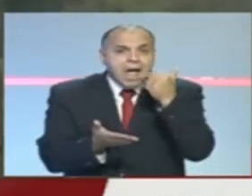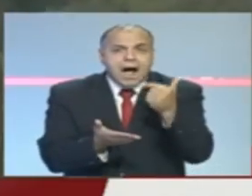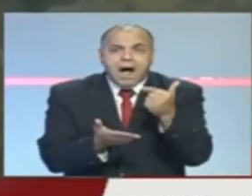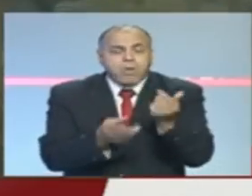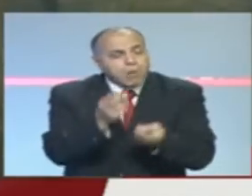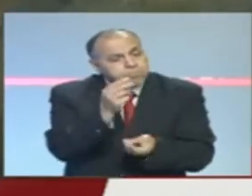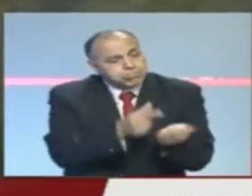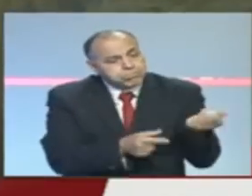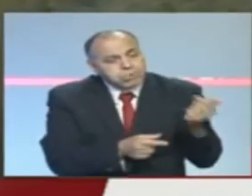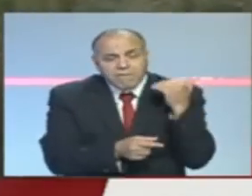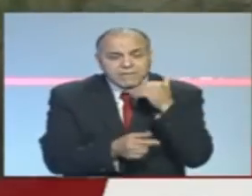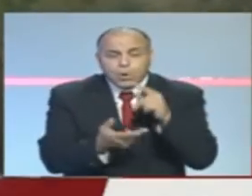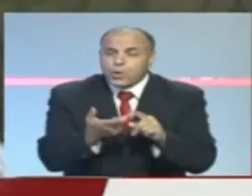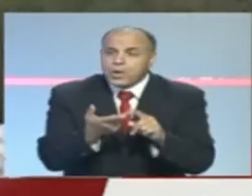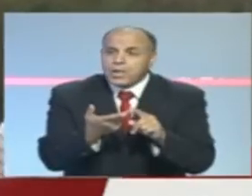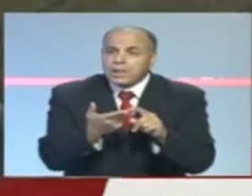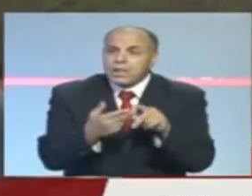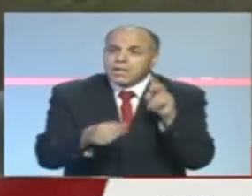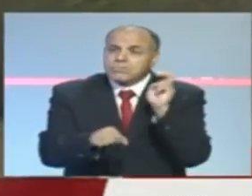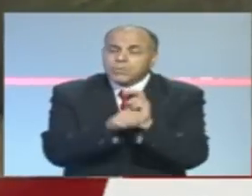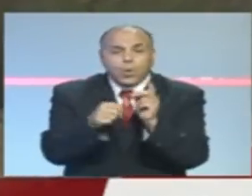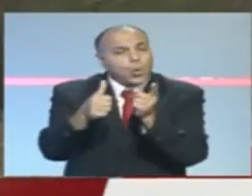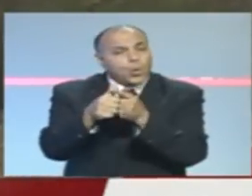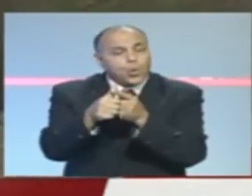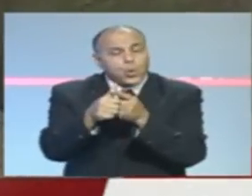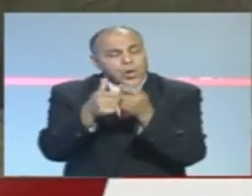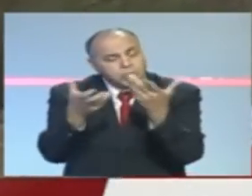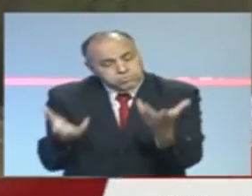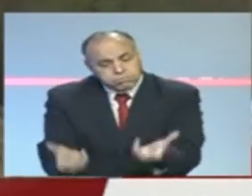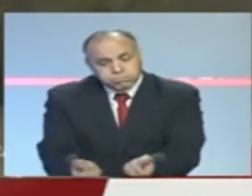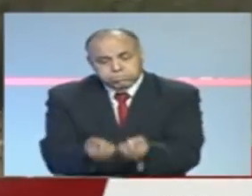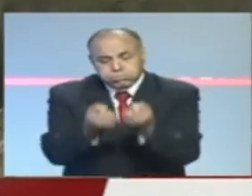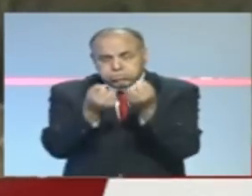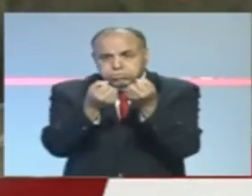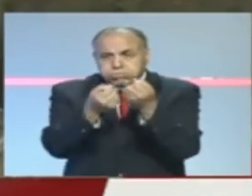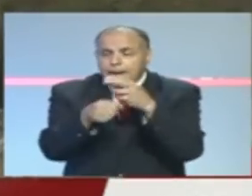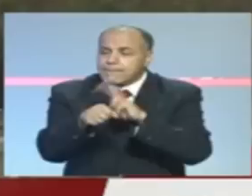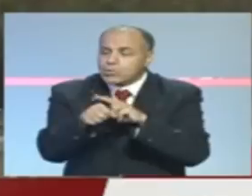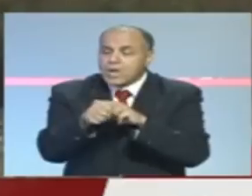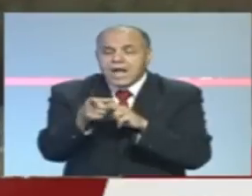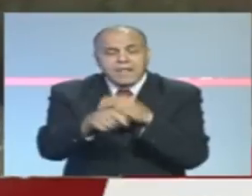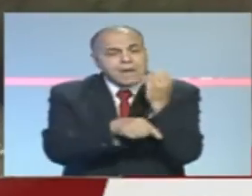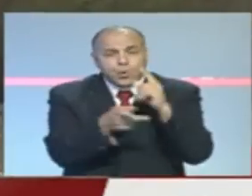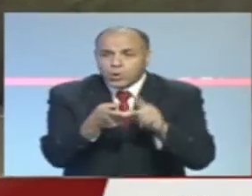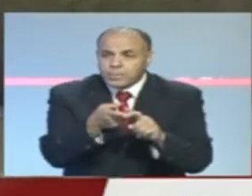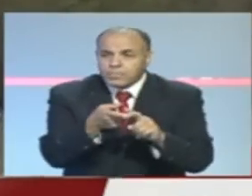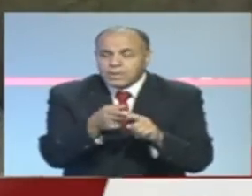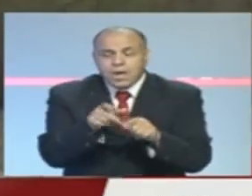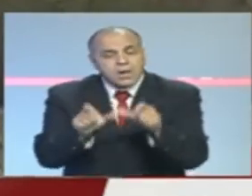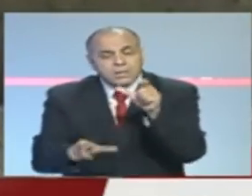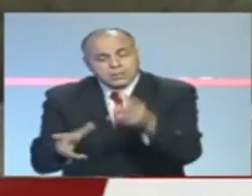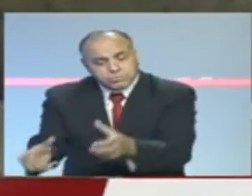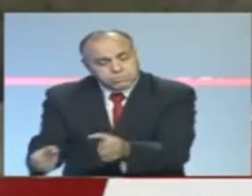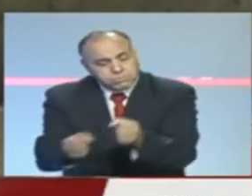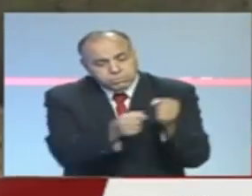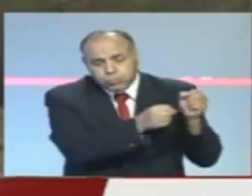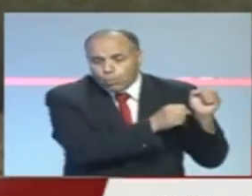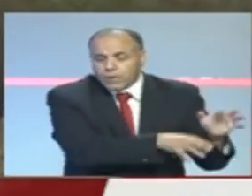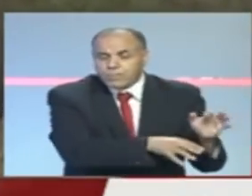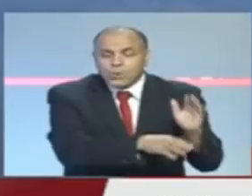فروا على عجل لتبقى الاولويه المطلقه بالنسبه الى الاطراف المتدخله هي اجلاء المواطنين